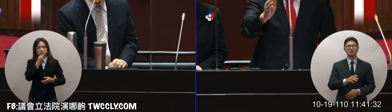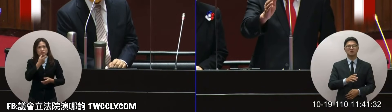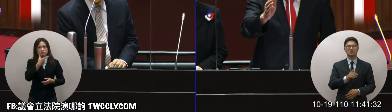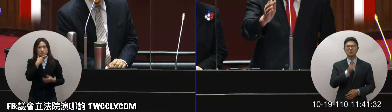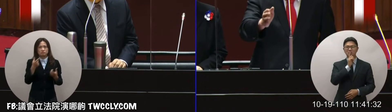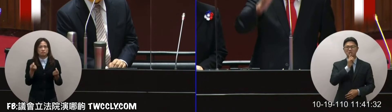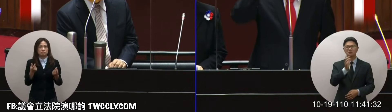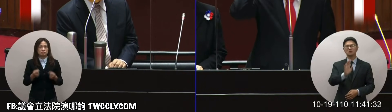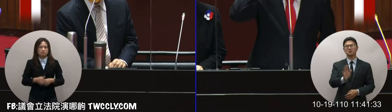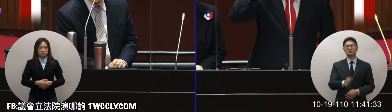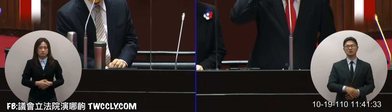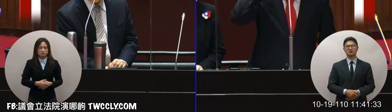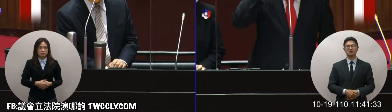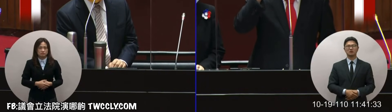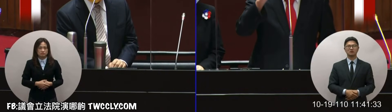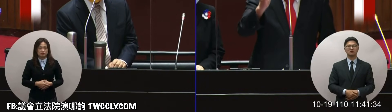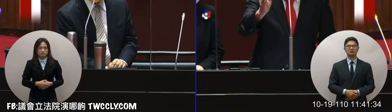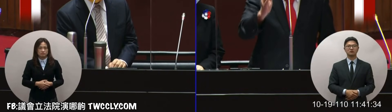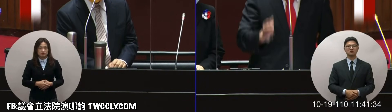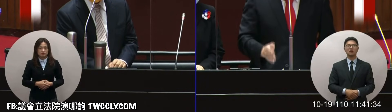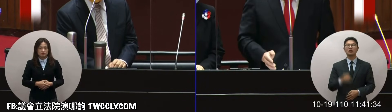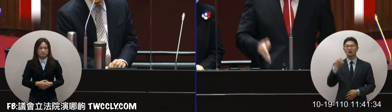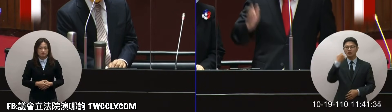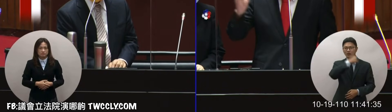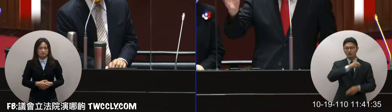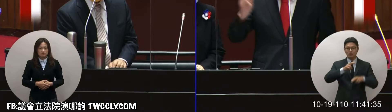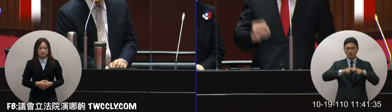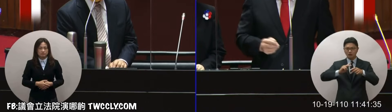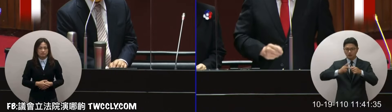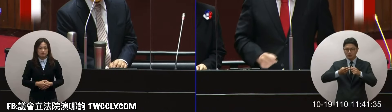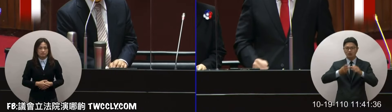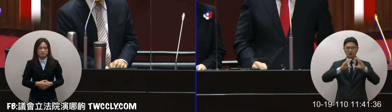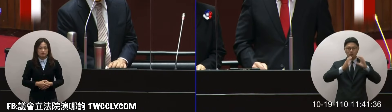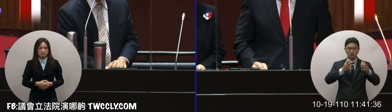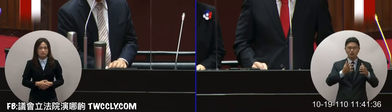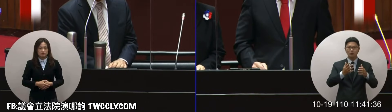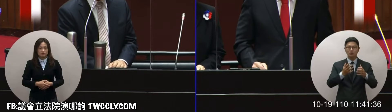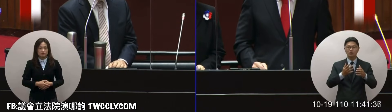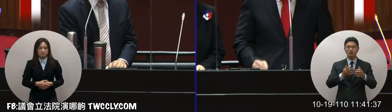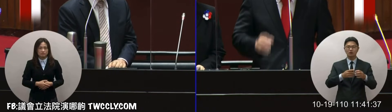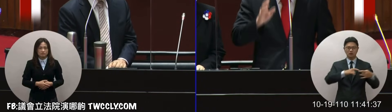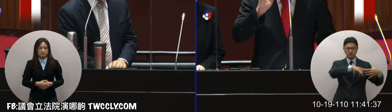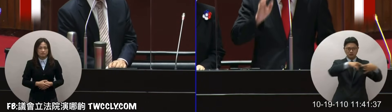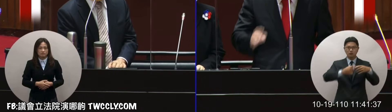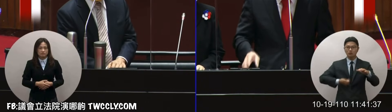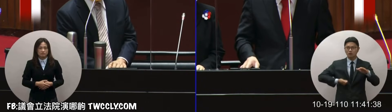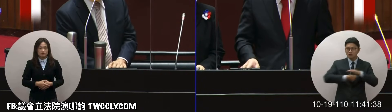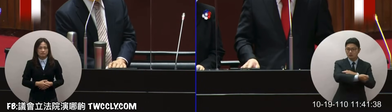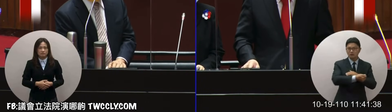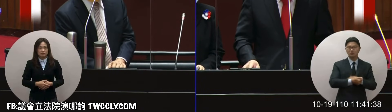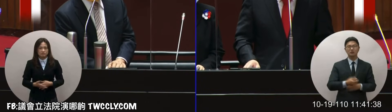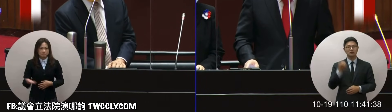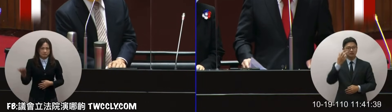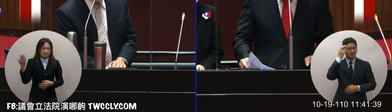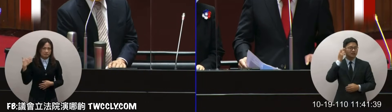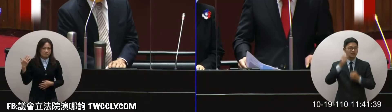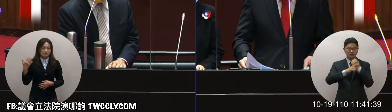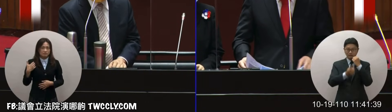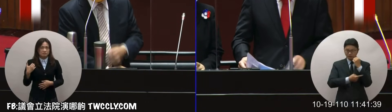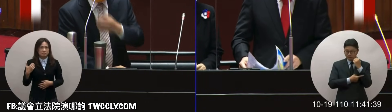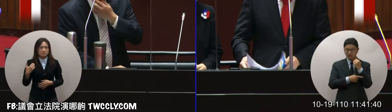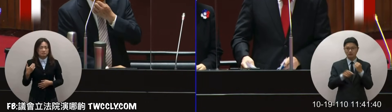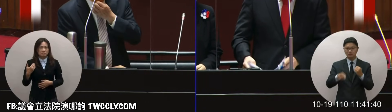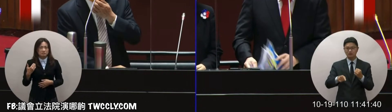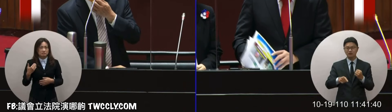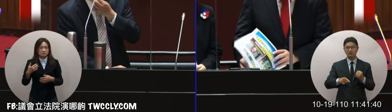讲，好，要什么台湾共和国进入联合国，修订新宪法， 前途皆 有。院长